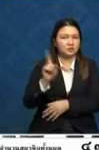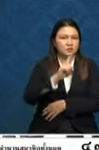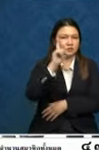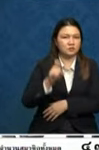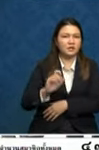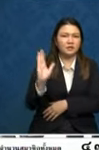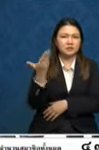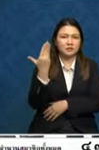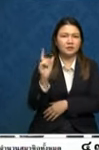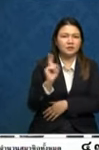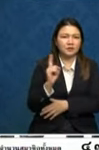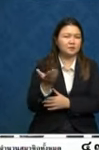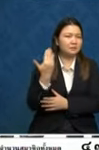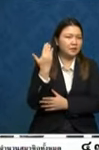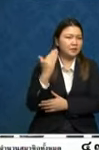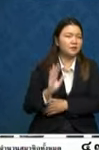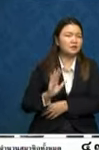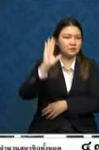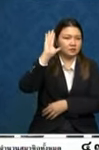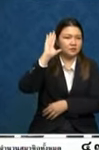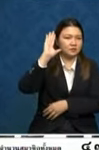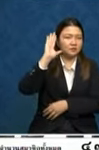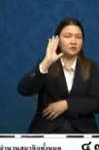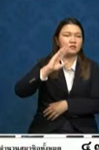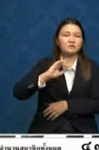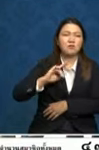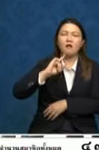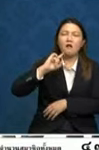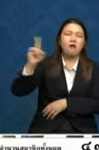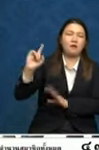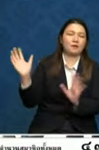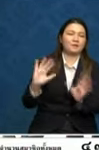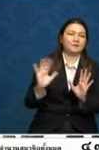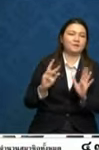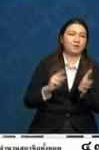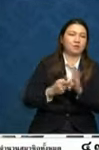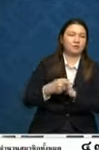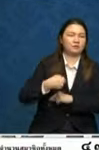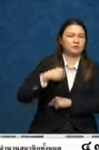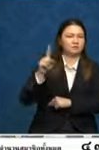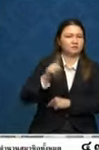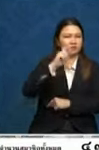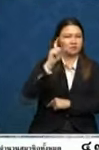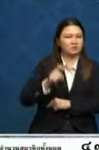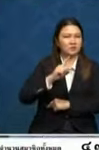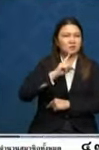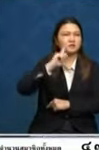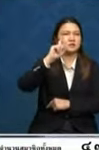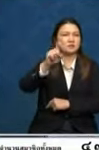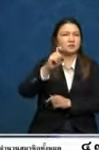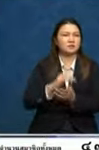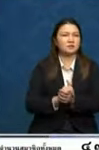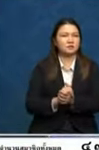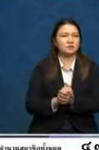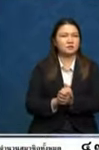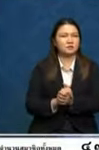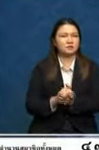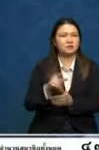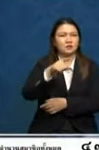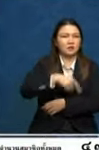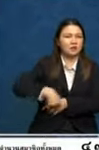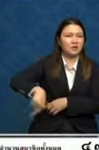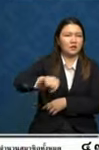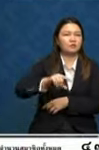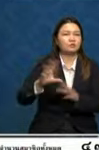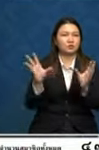ช้าที่คุณประกรณ์วุฒิขึ้นหาลือผมไม่ได้โทษท่านประกรณ์วุฒินะครับแต่ว่าหาลือเพื่อความชัดเจนเราประชุมก